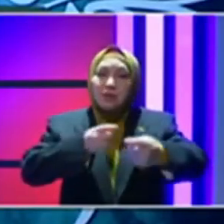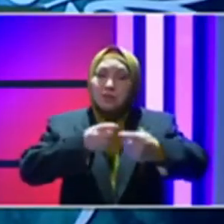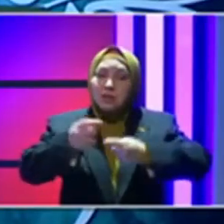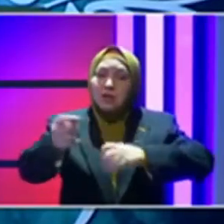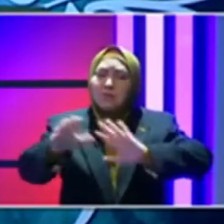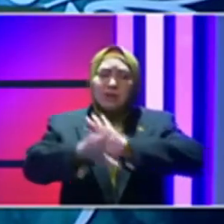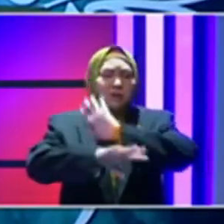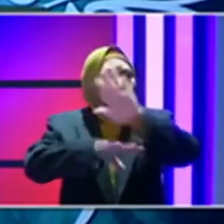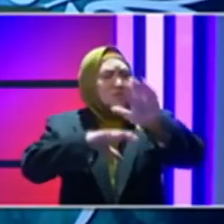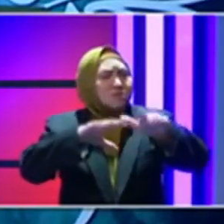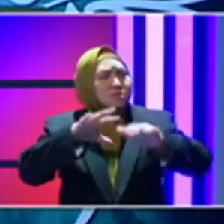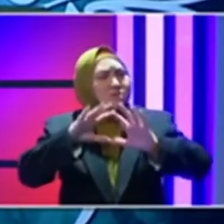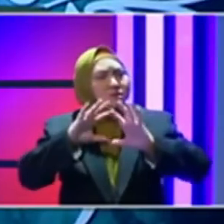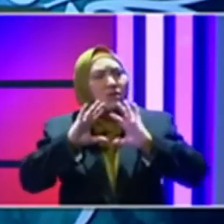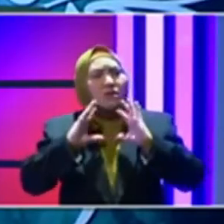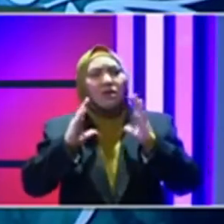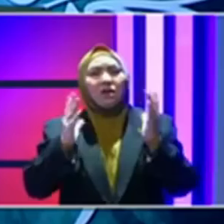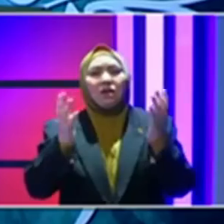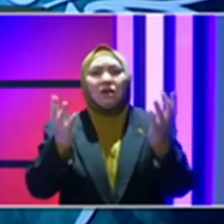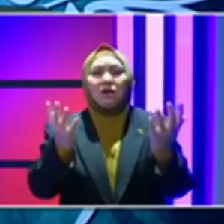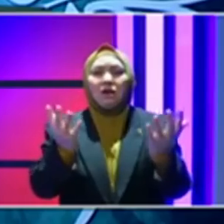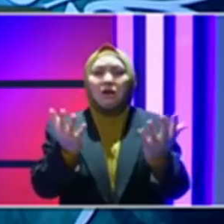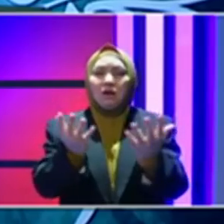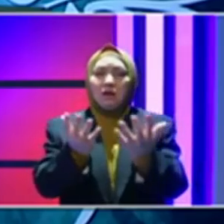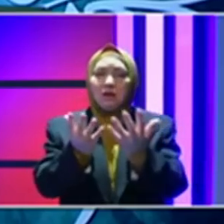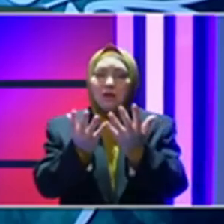Alhamdulillahirobbil alamin